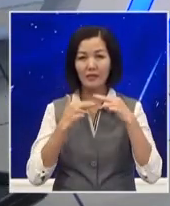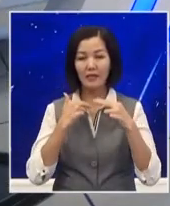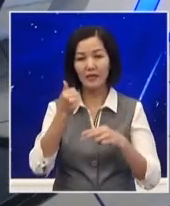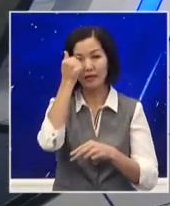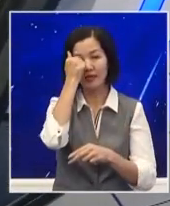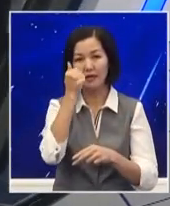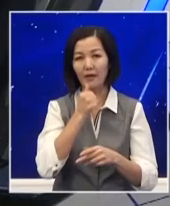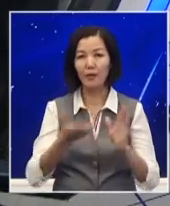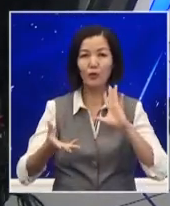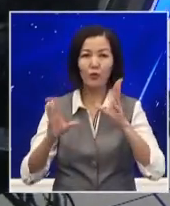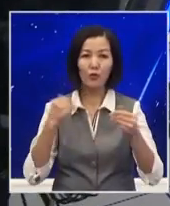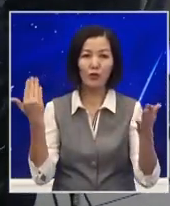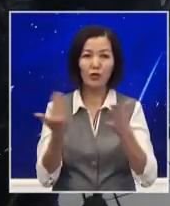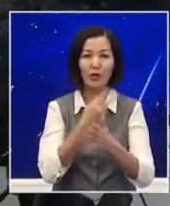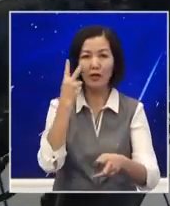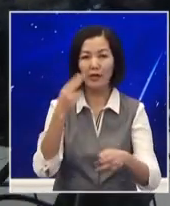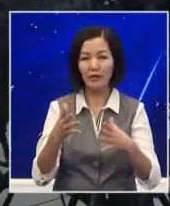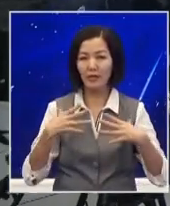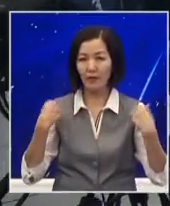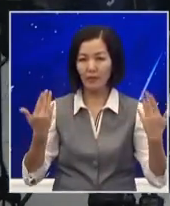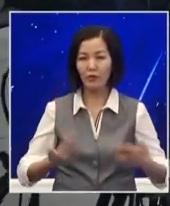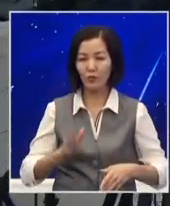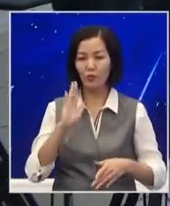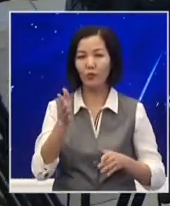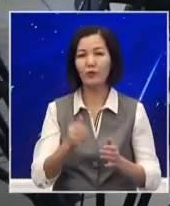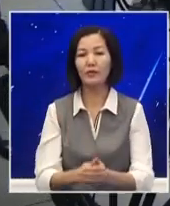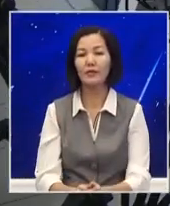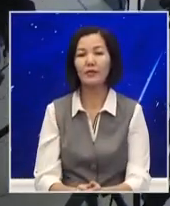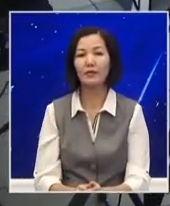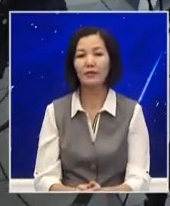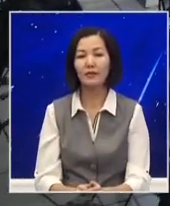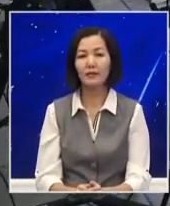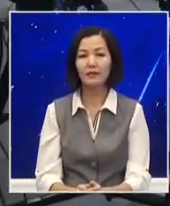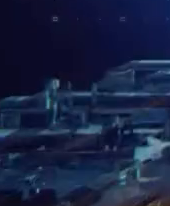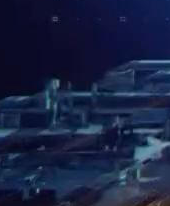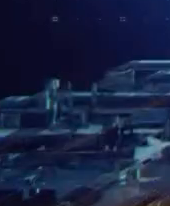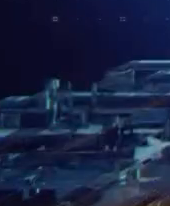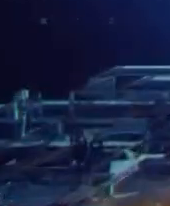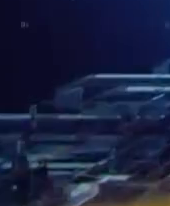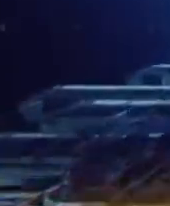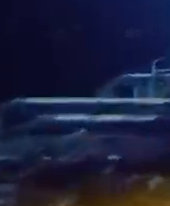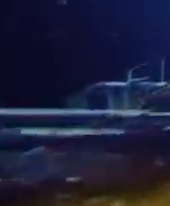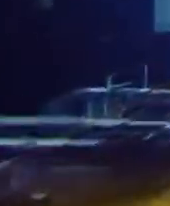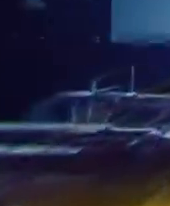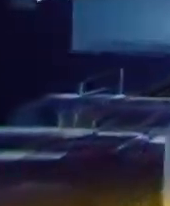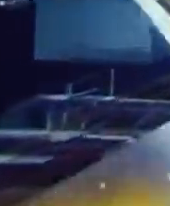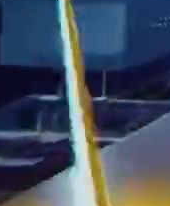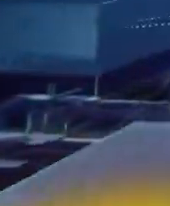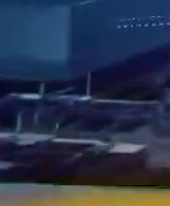Қадірменді көрермен, бүгінге айтар ақпараттар легі осы болды. Келер күні амандықта ауышайық.